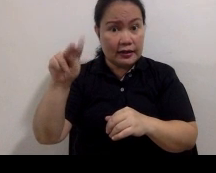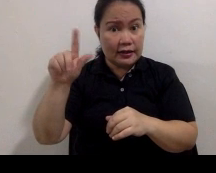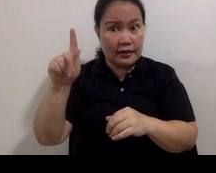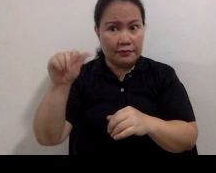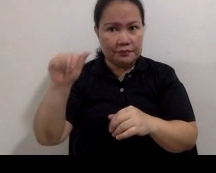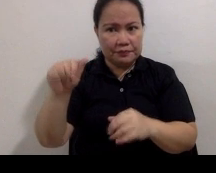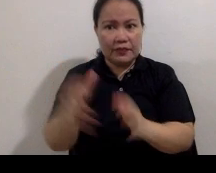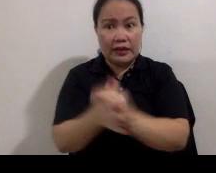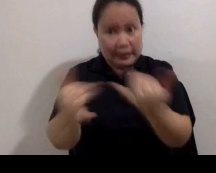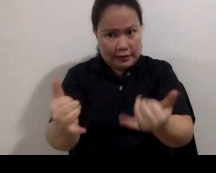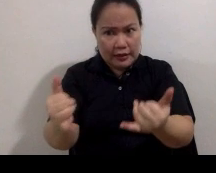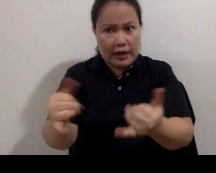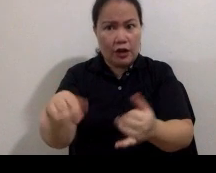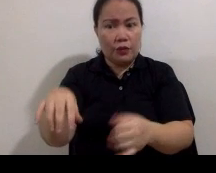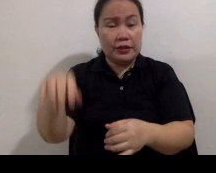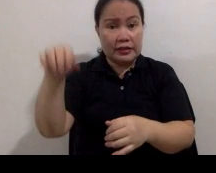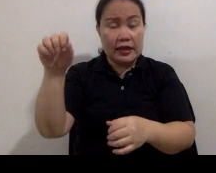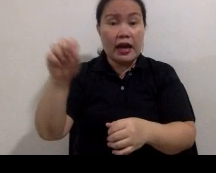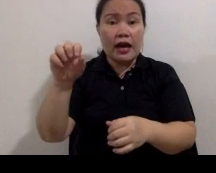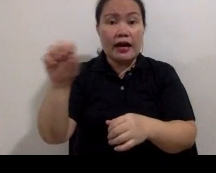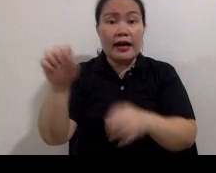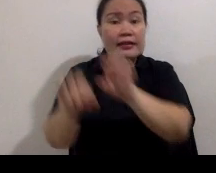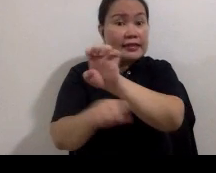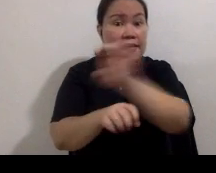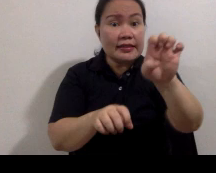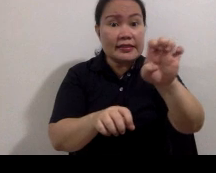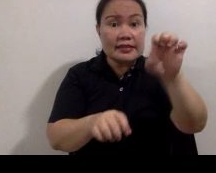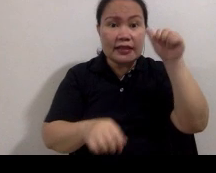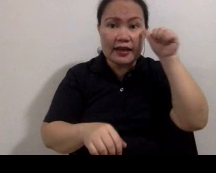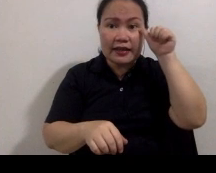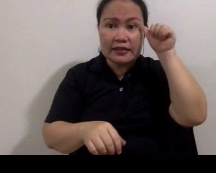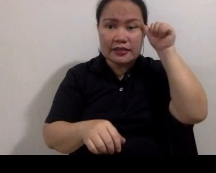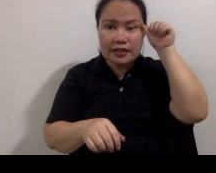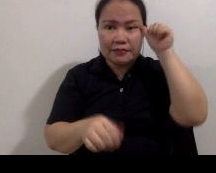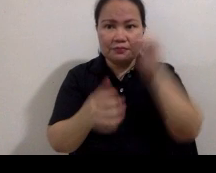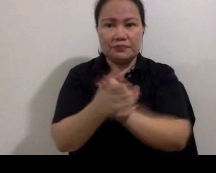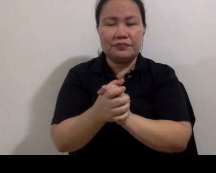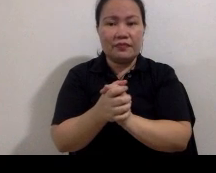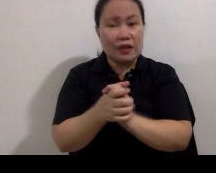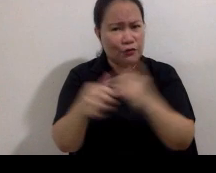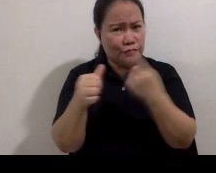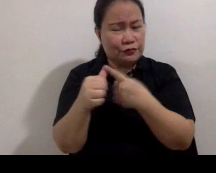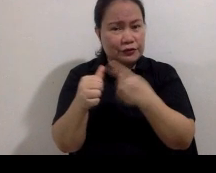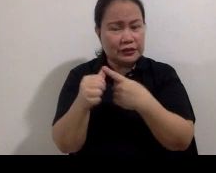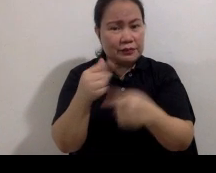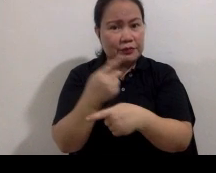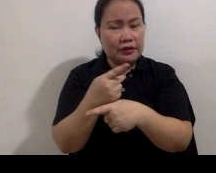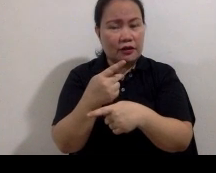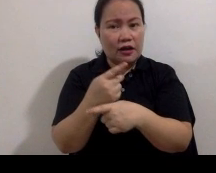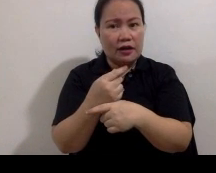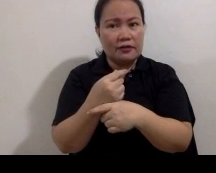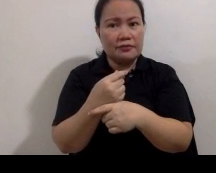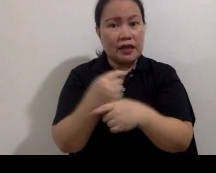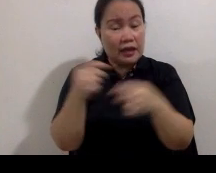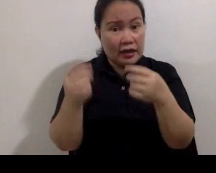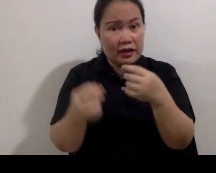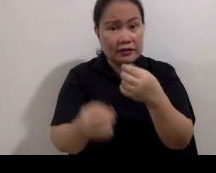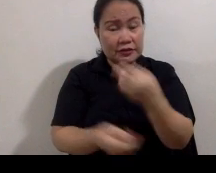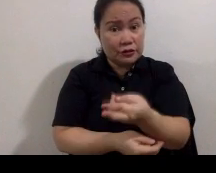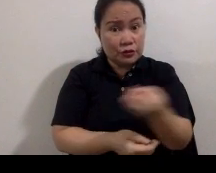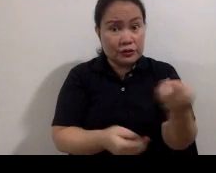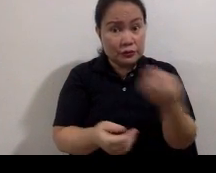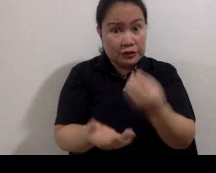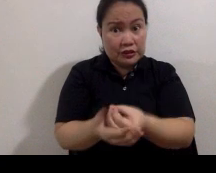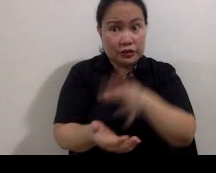Basahin natin. Yamang likas sa Silangang Asya. Pangunahing pananim sa rehiyong ito ay ang palay.